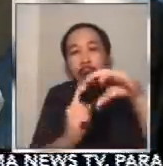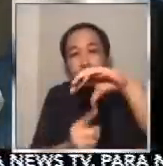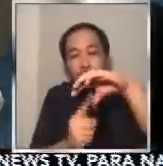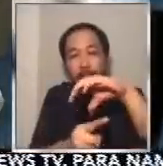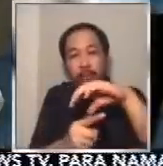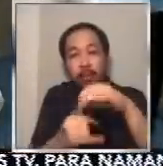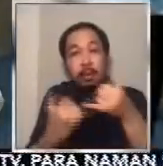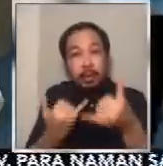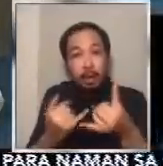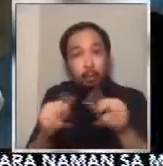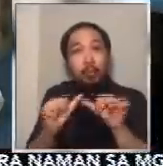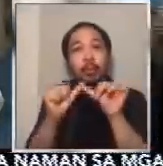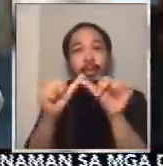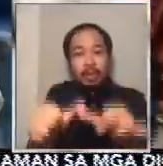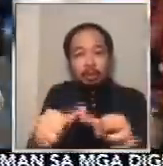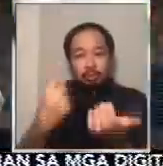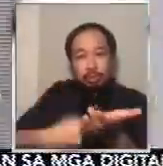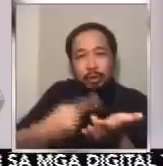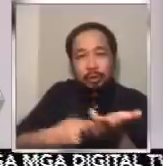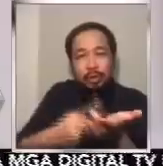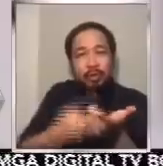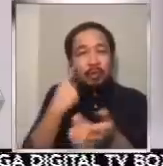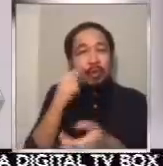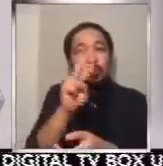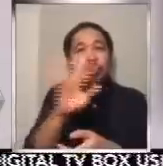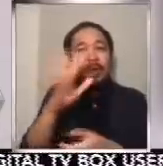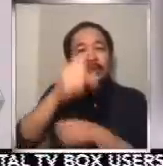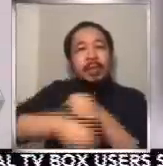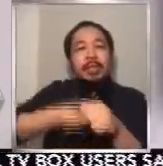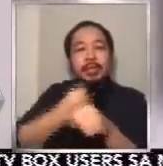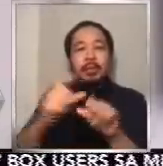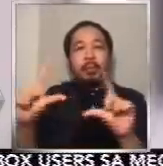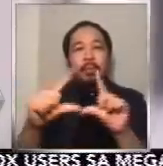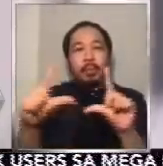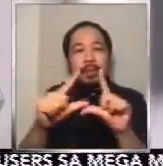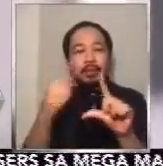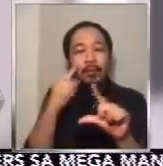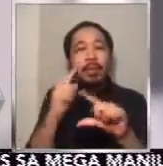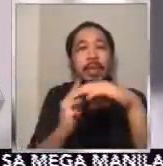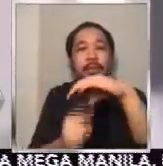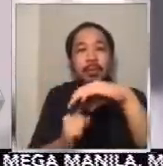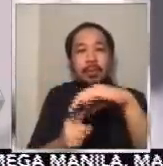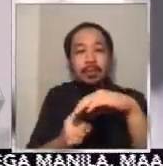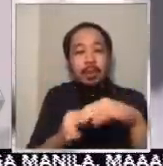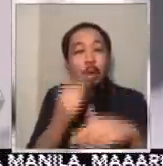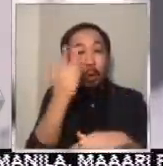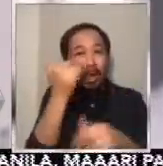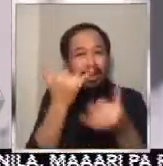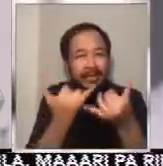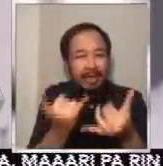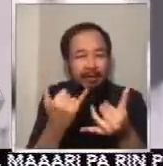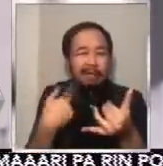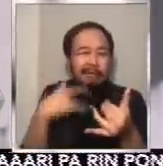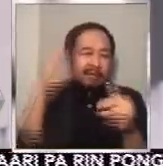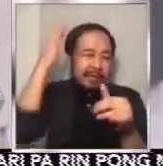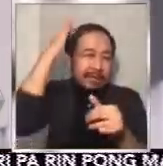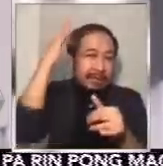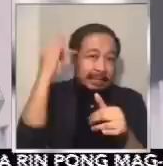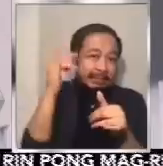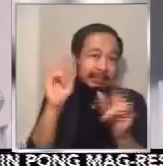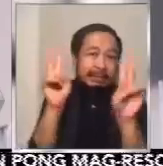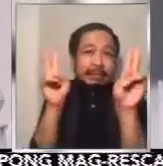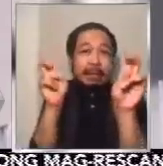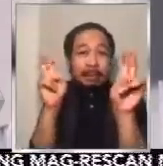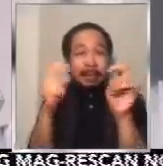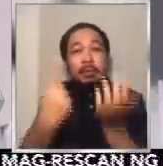mas mahabang 25-year franchise ng network. Sabi ni Cayetano, masyado na raw kasing mainit ang diskusyon kaya mainam na magkaroon ng